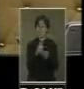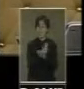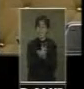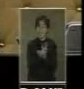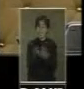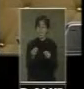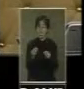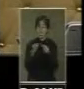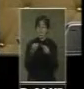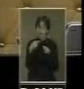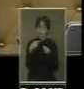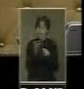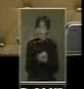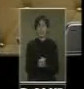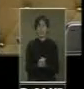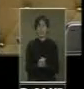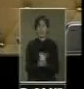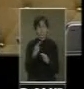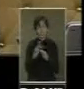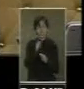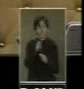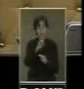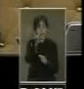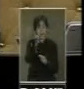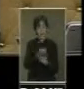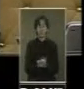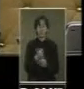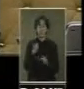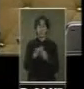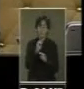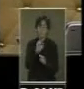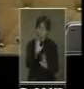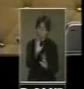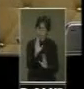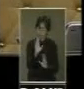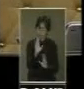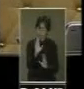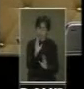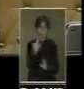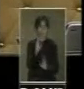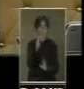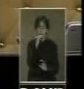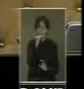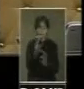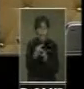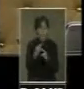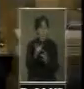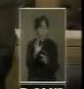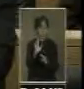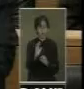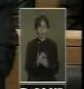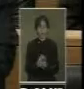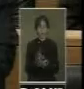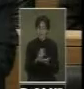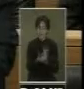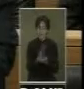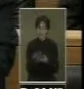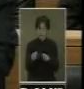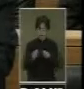ที่ท่านจะให้ใครก็ ให้ผมเอ่ยชื่อสักหน่อยได้ไหมครับ อย่าเลยนะครับอย่าเลยอย่า ผมเห็นกับท่านประธานนะครับ ครับ